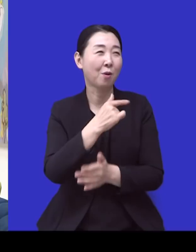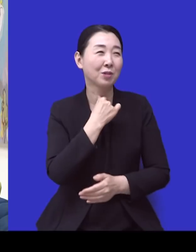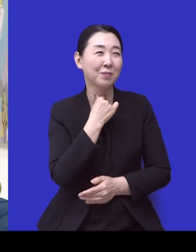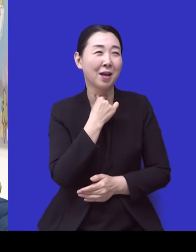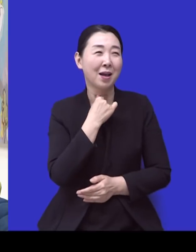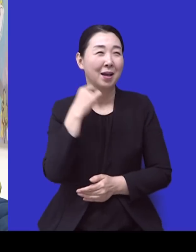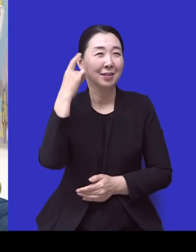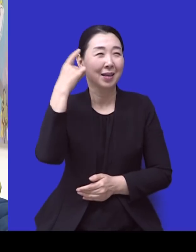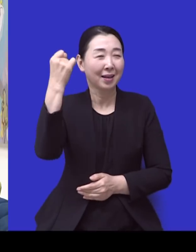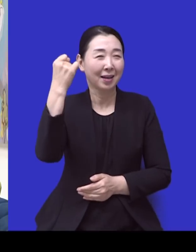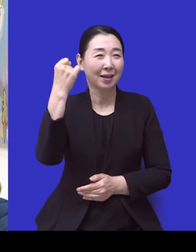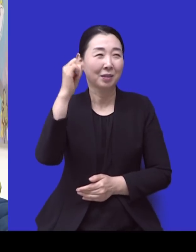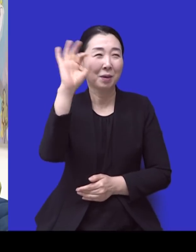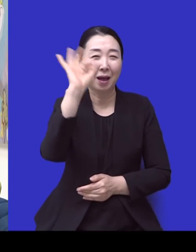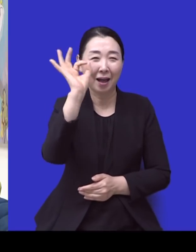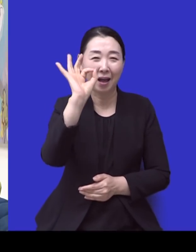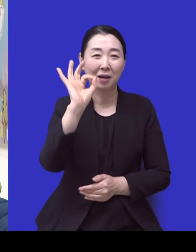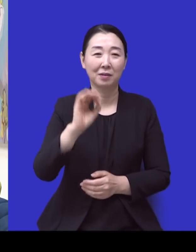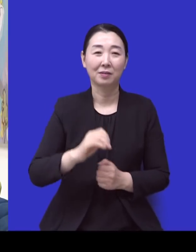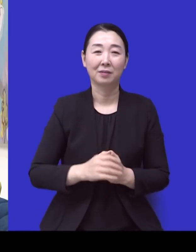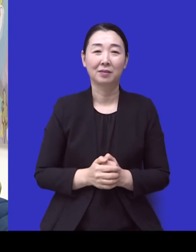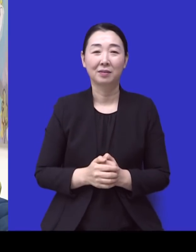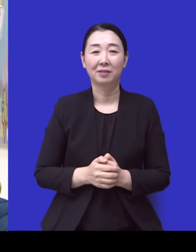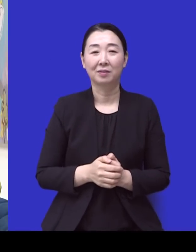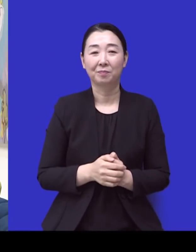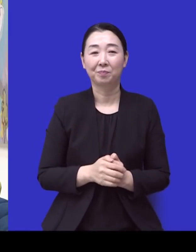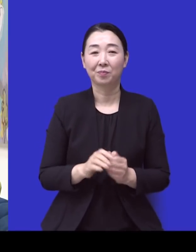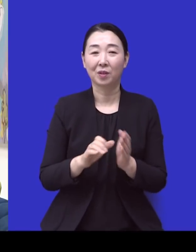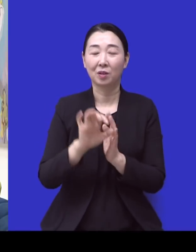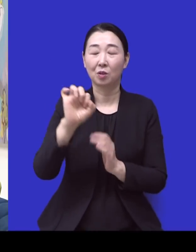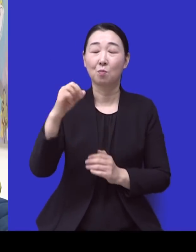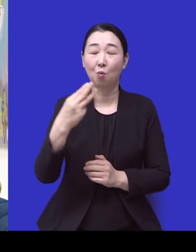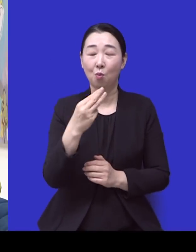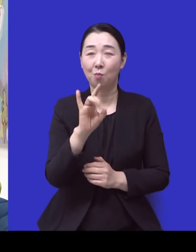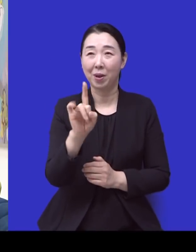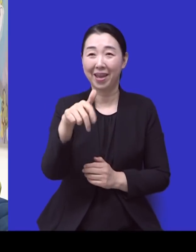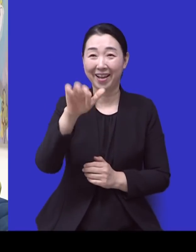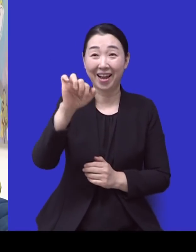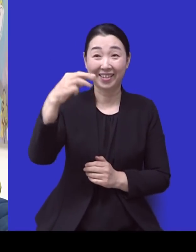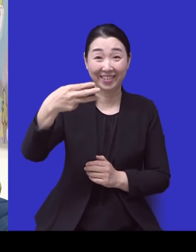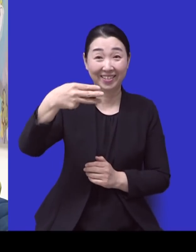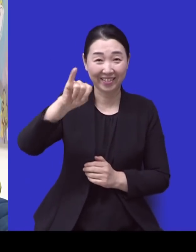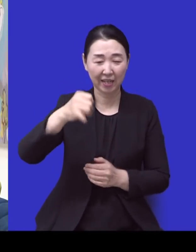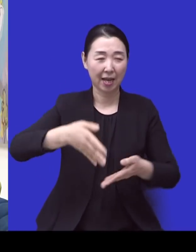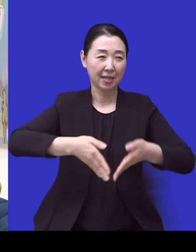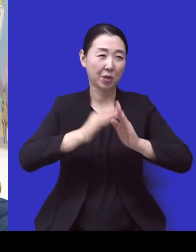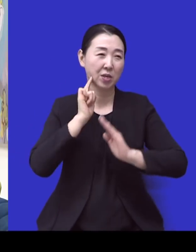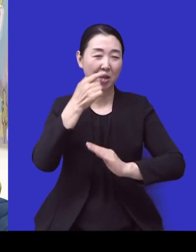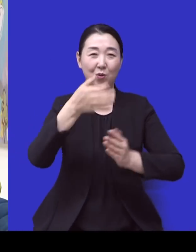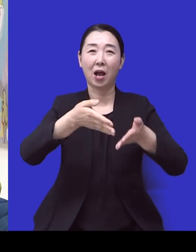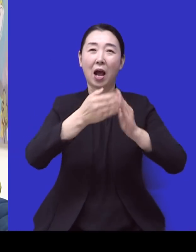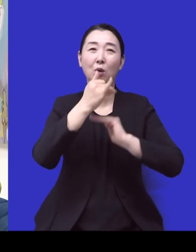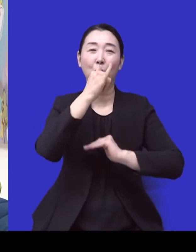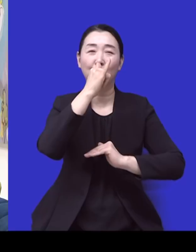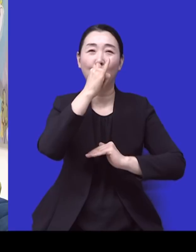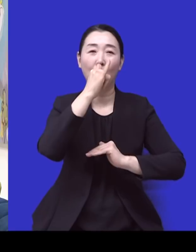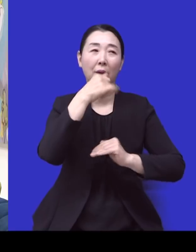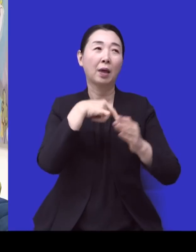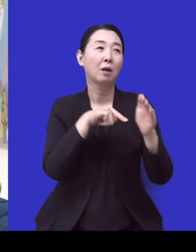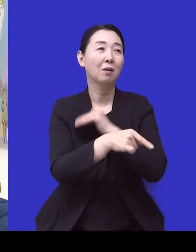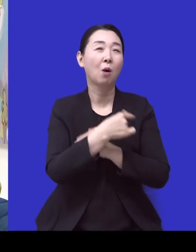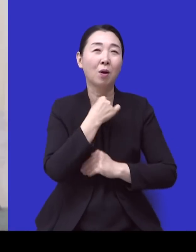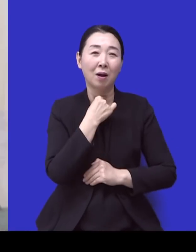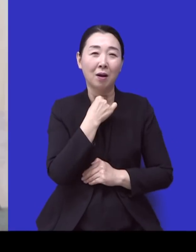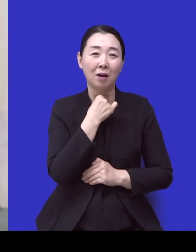들어가지고 막 알아보던 와중에 그 폴 맥카트니가 세운 예술 학교가 있더라고요. 근데 거기를 너무 가고 싶은 거예요. 예.